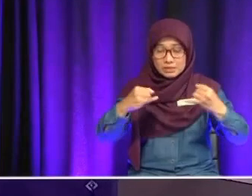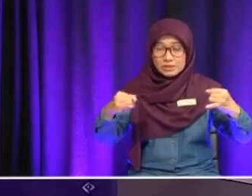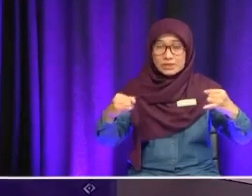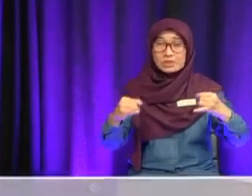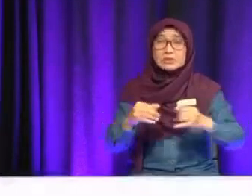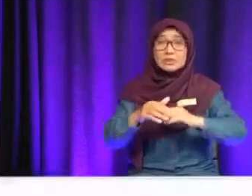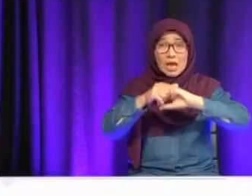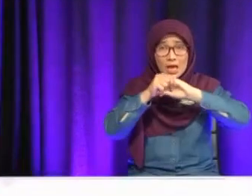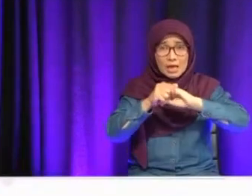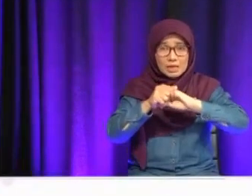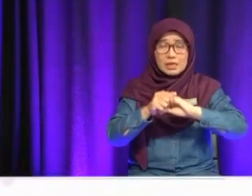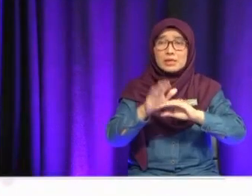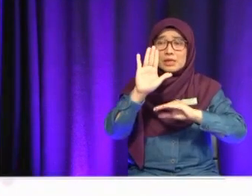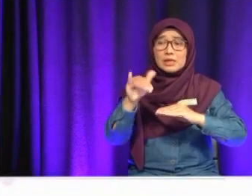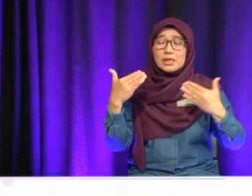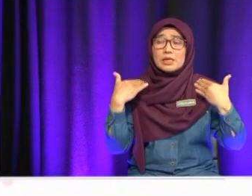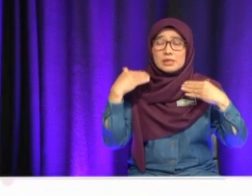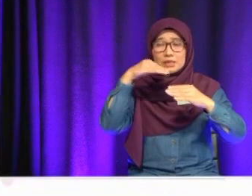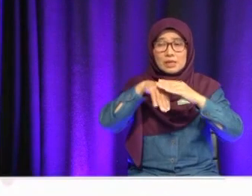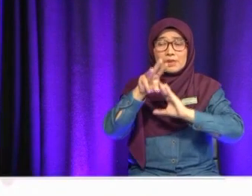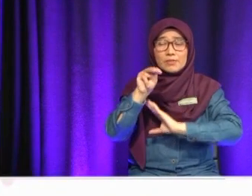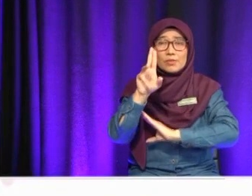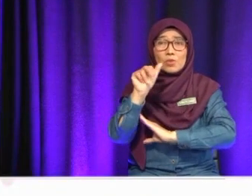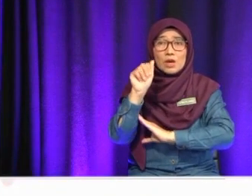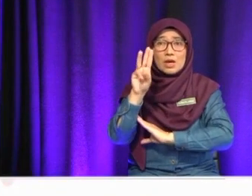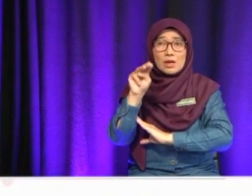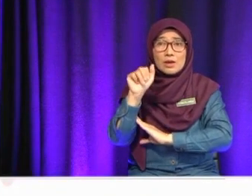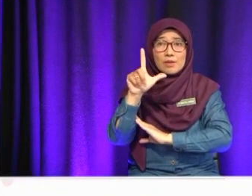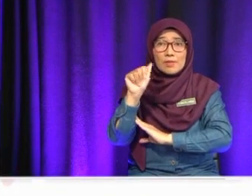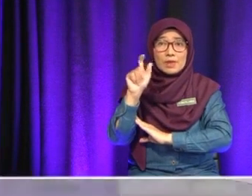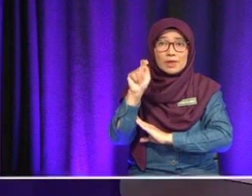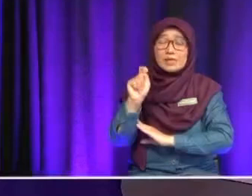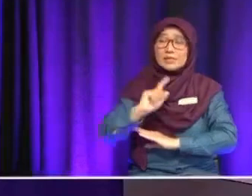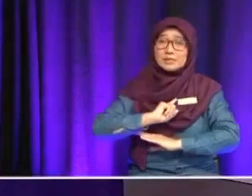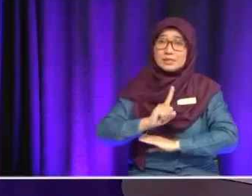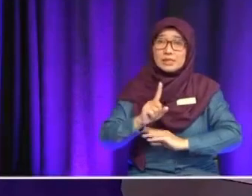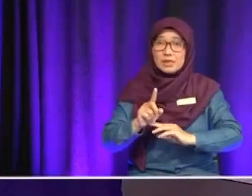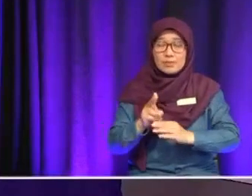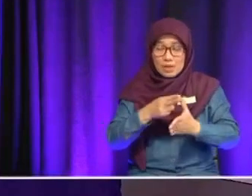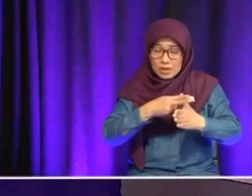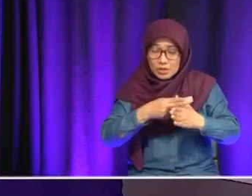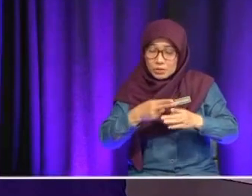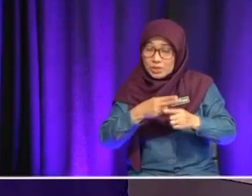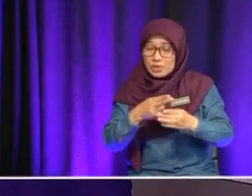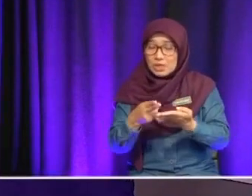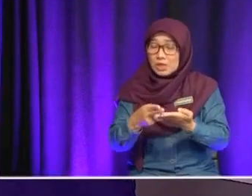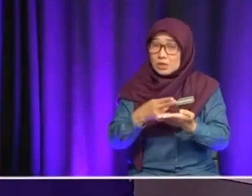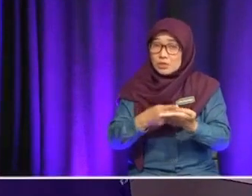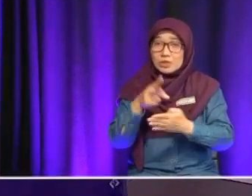jenis-jenis akad yang ada dalam muamalat Islam. Ini merupakan unit yang kedua bagi tajuk muamalat